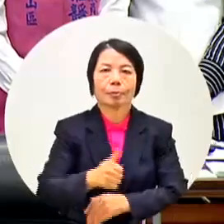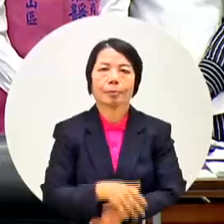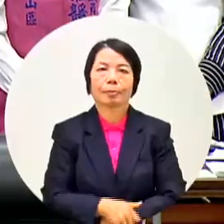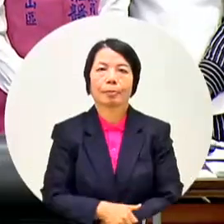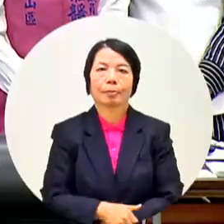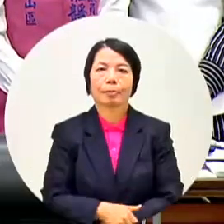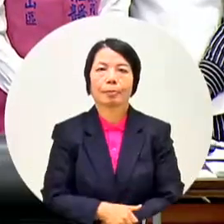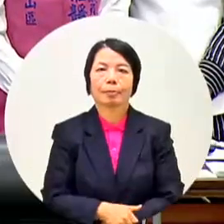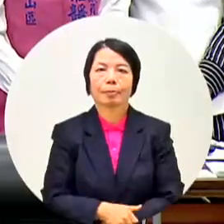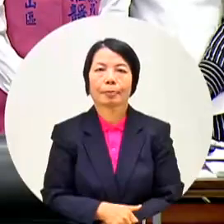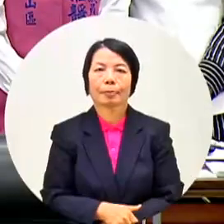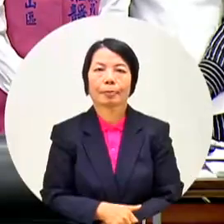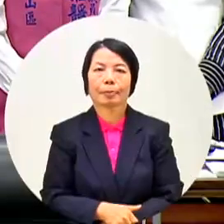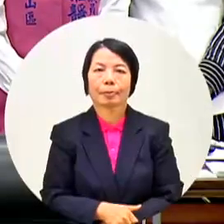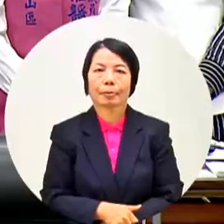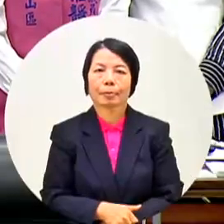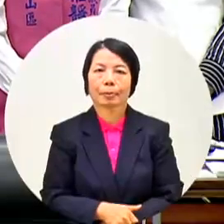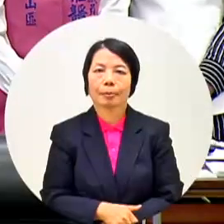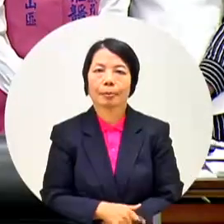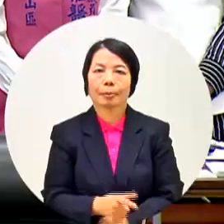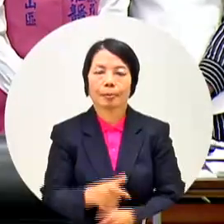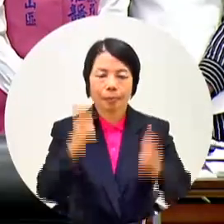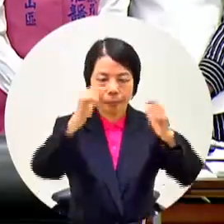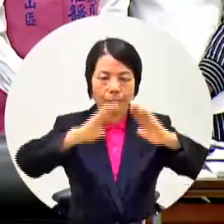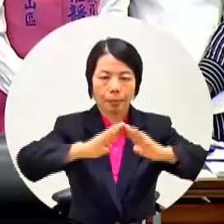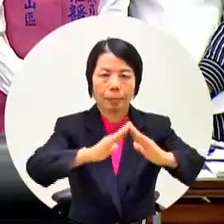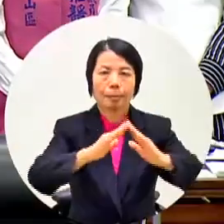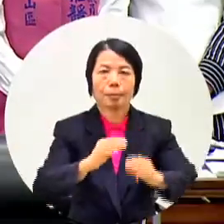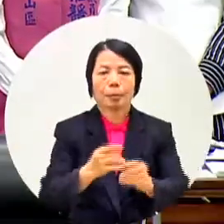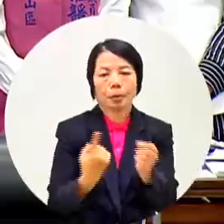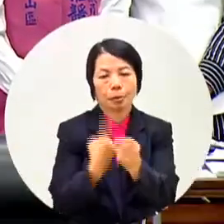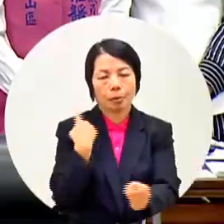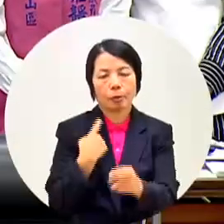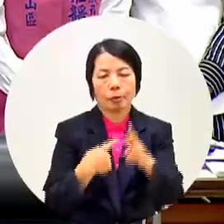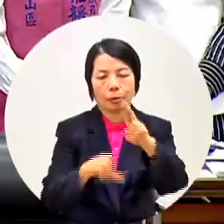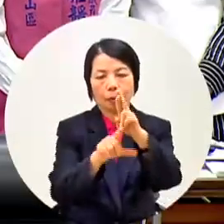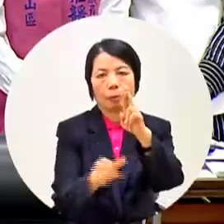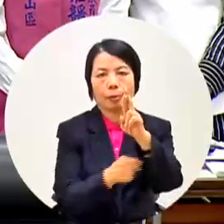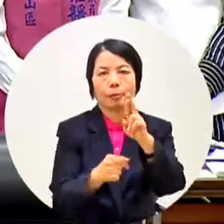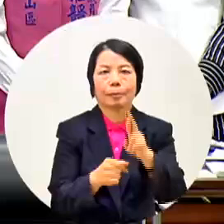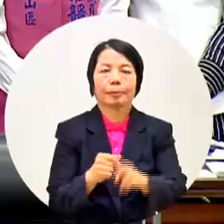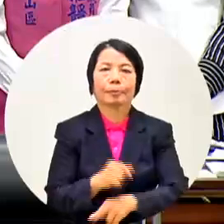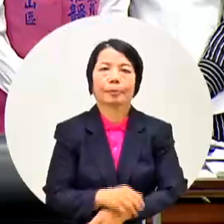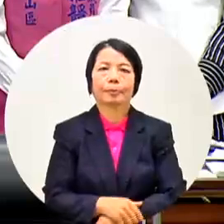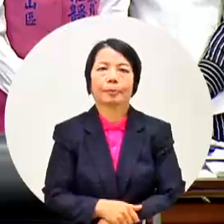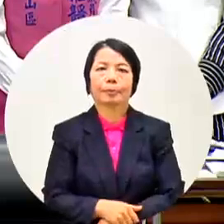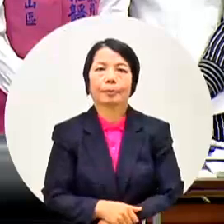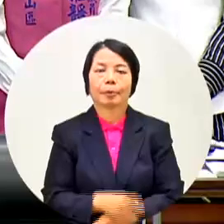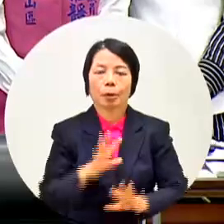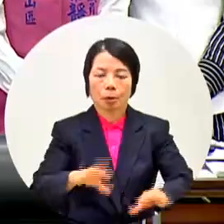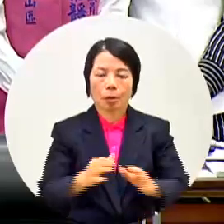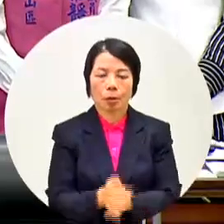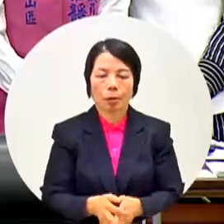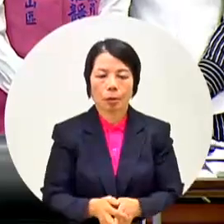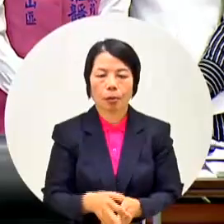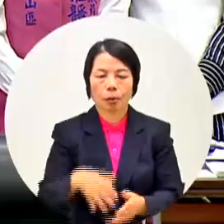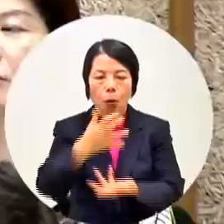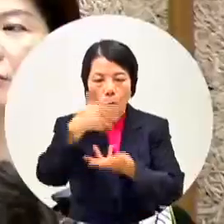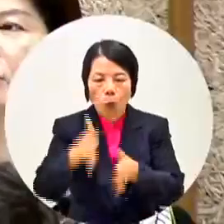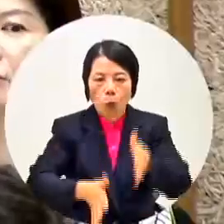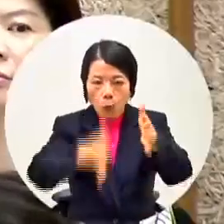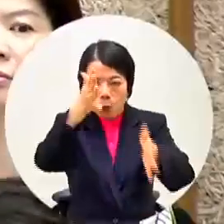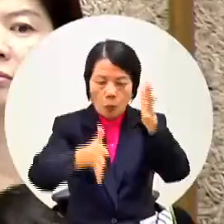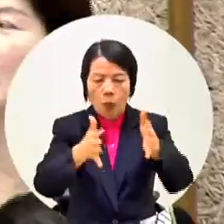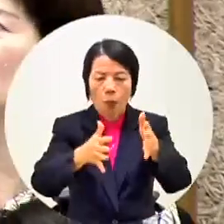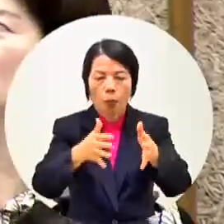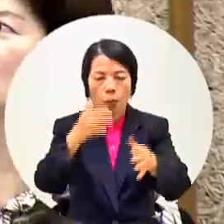雄市去年12月份我们的饭店的住房率，请你简单跟大家说明一下。 报告议